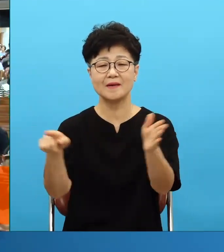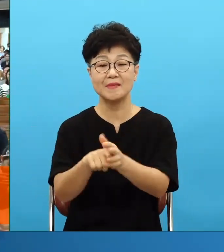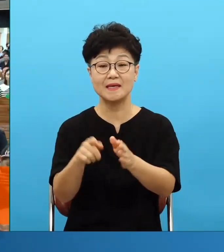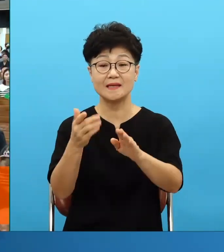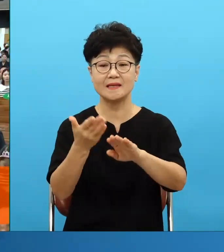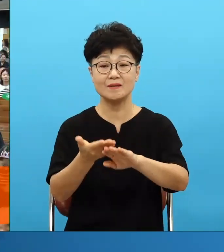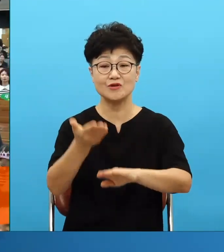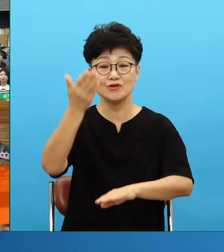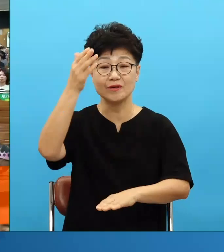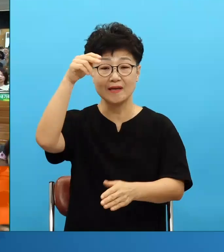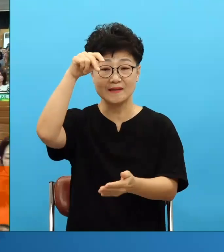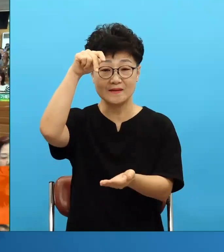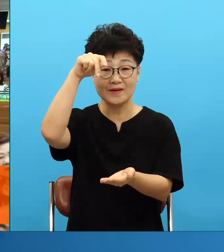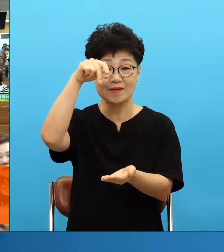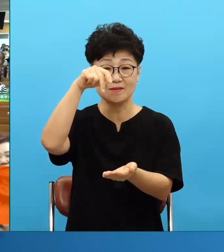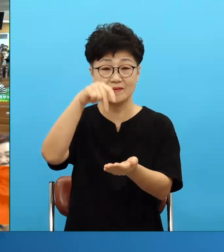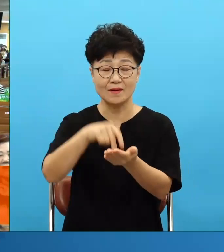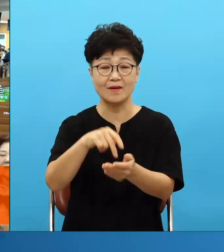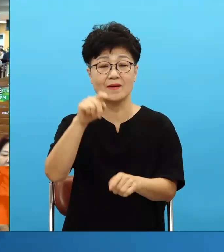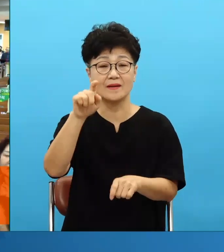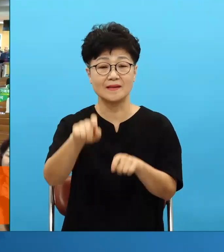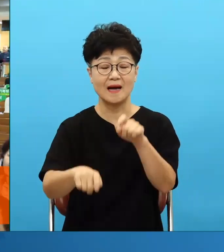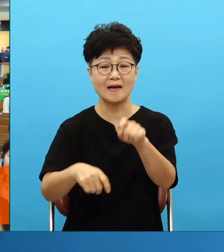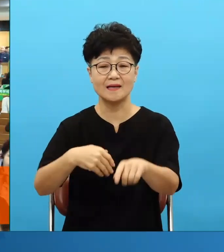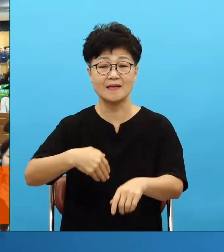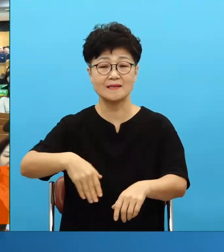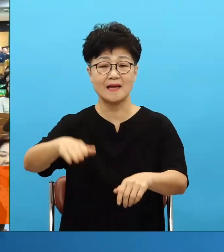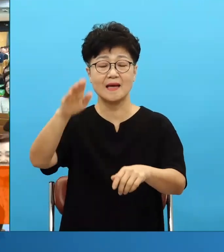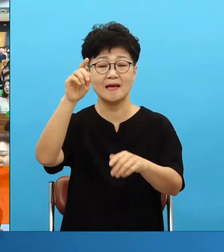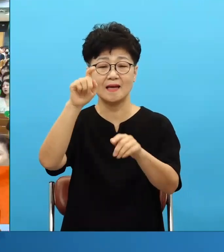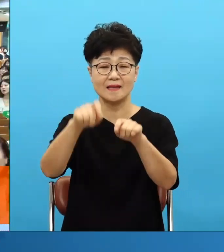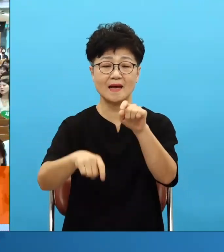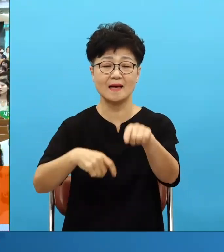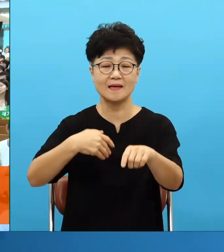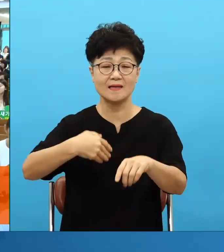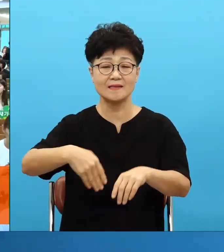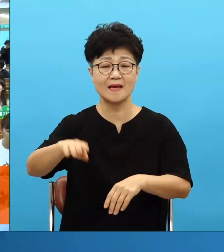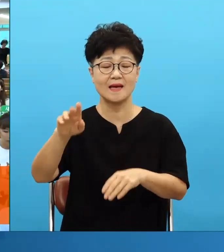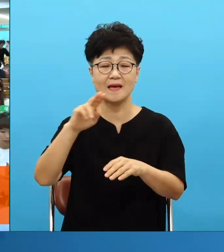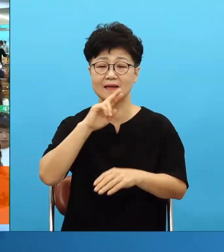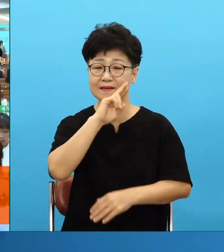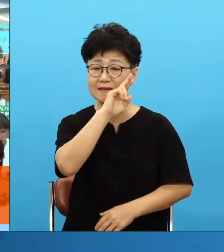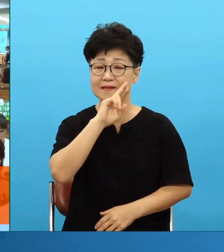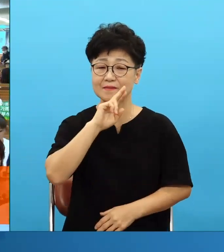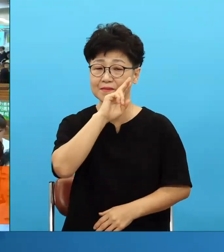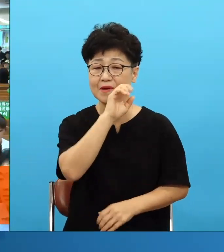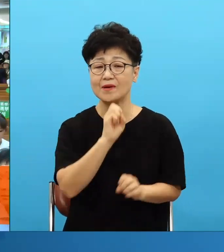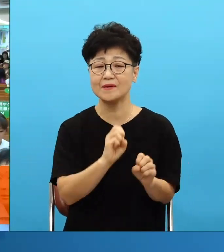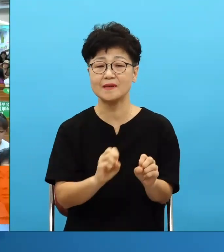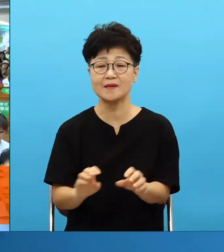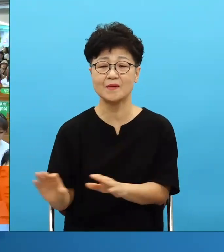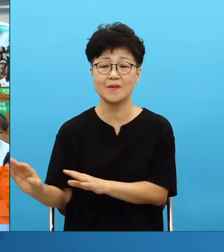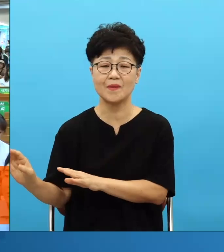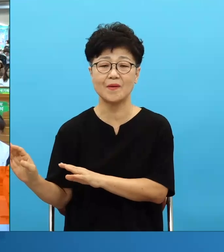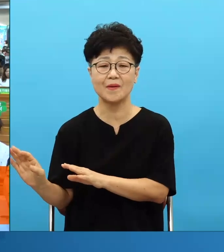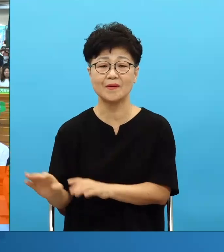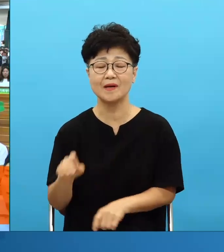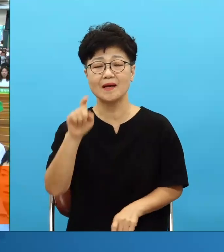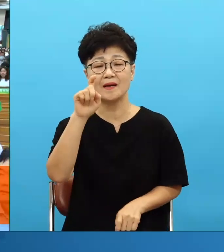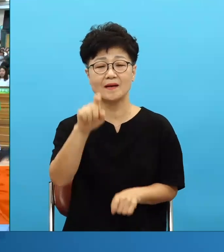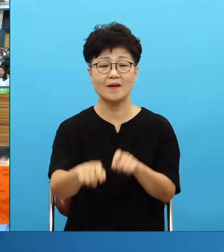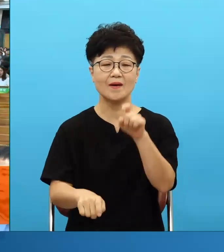걸어가세 믿음 위에 서서 나가세 나가세 의심